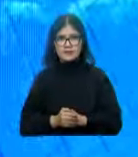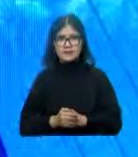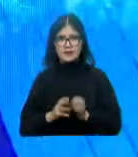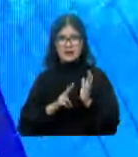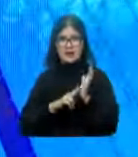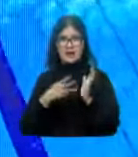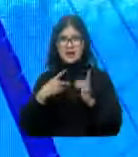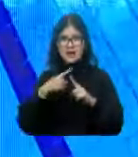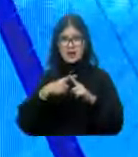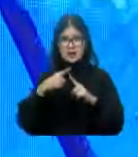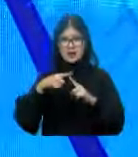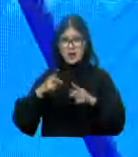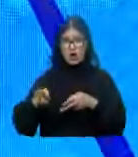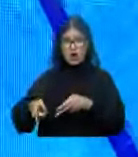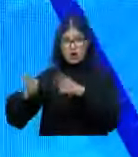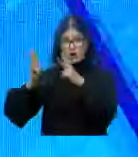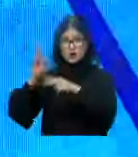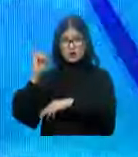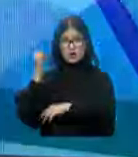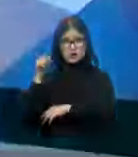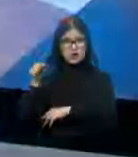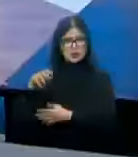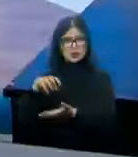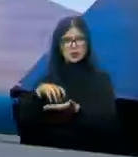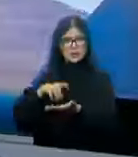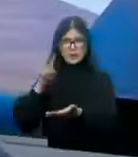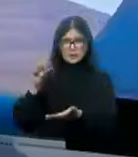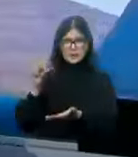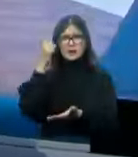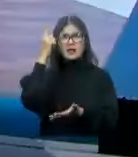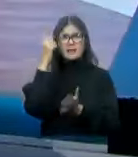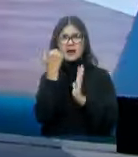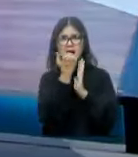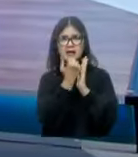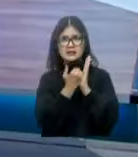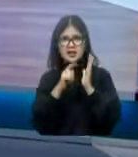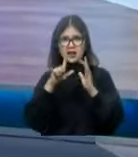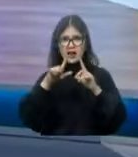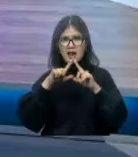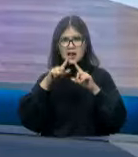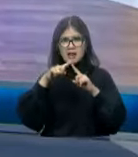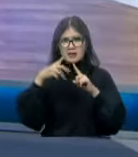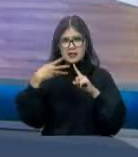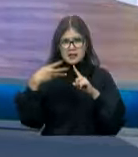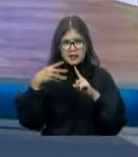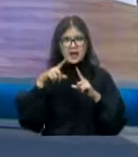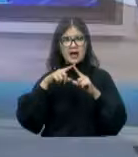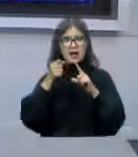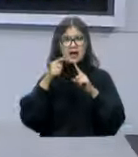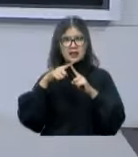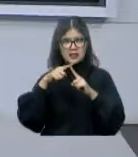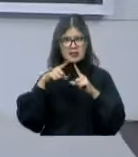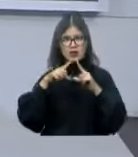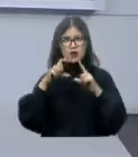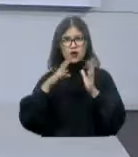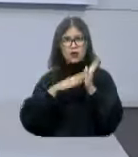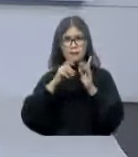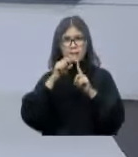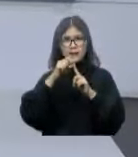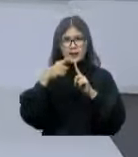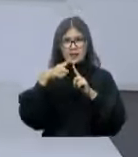Pemirsa, Next Hotel Yogyakarta jadi lokasi pertama diselenggarakannya Latte Art Competition. Kompetisi Latte Art digelar untuk